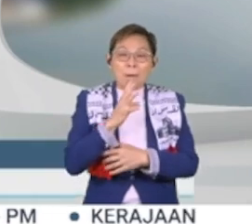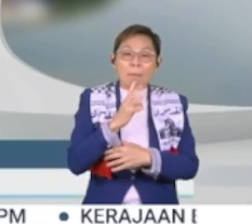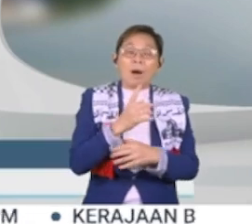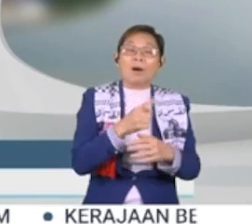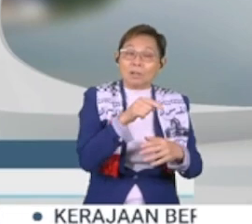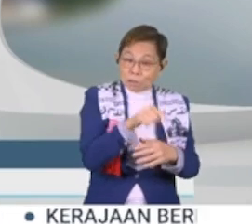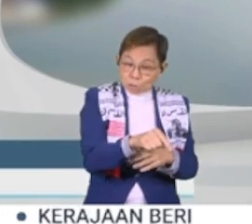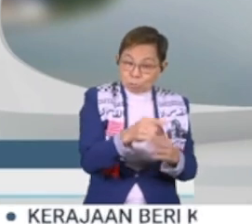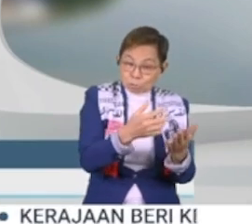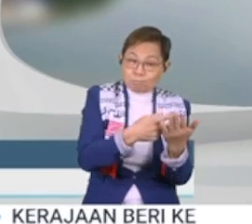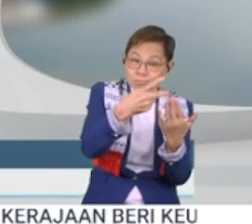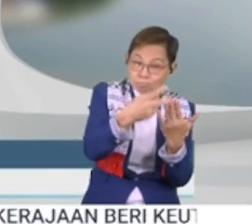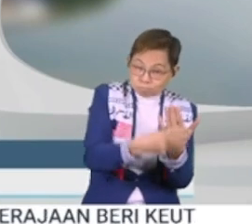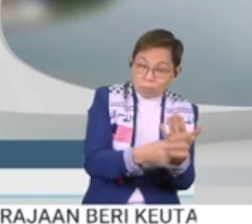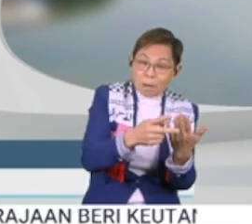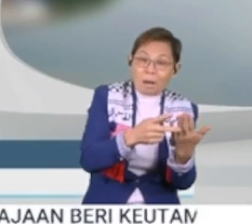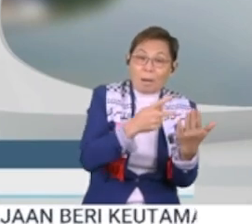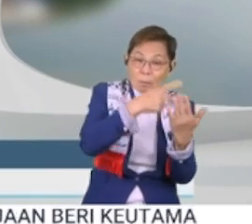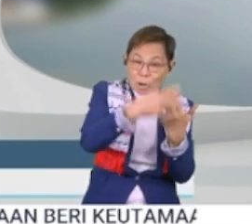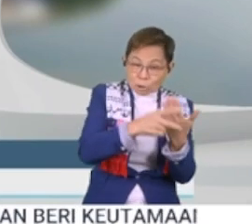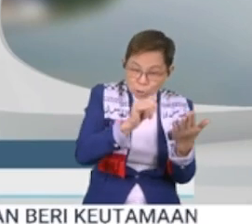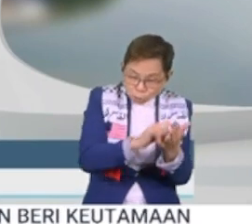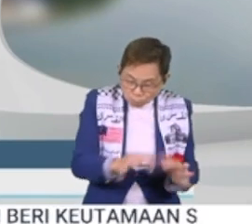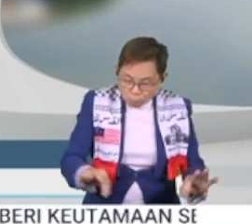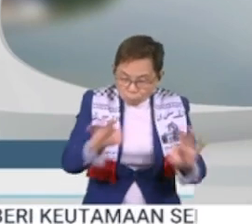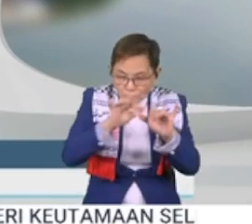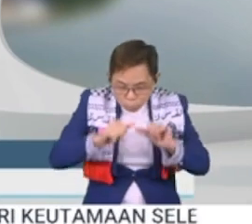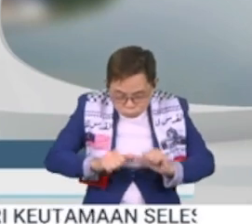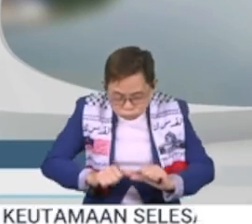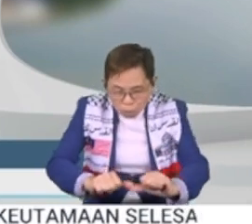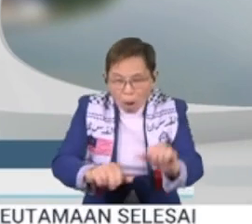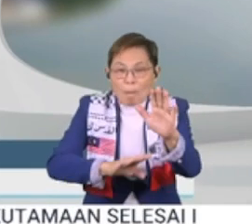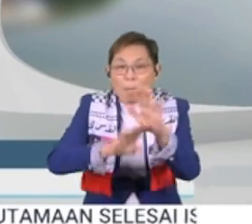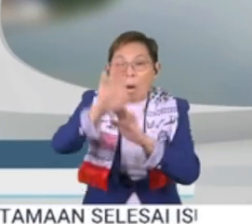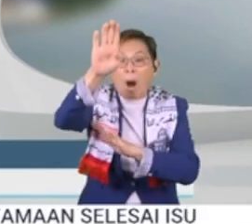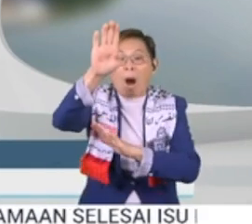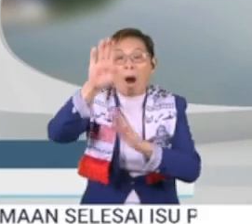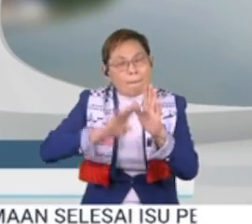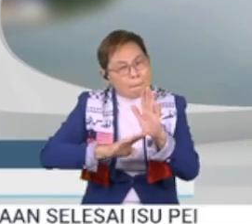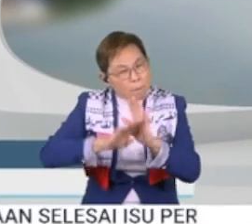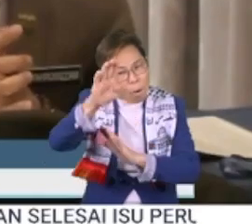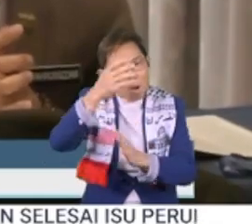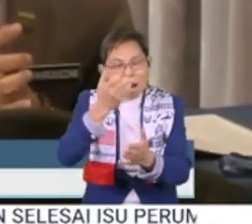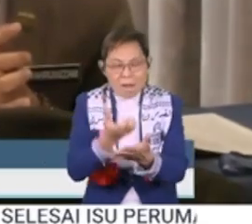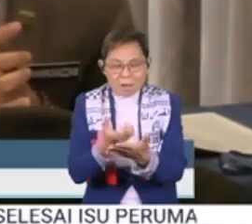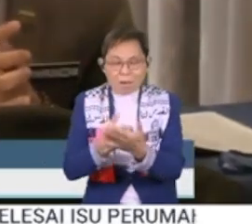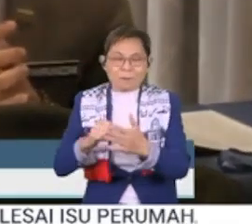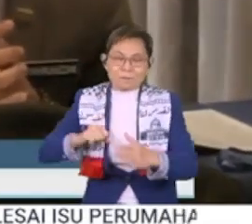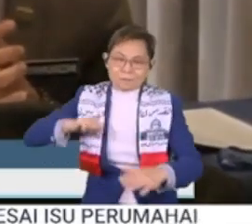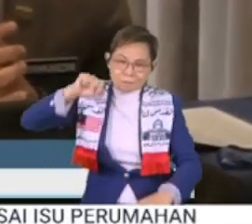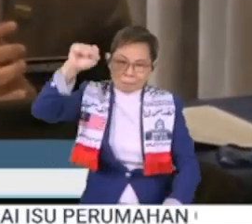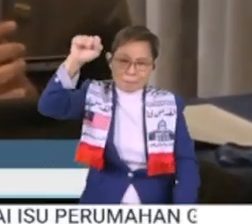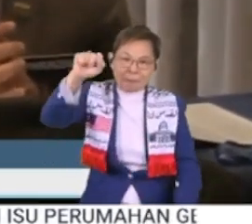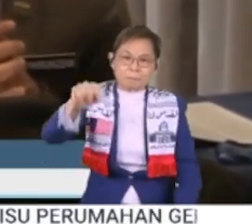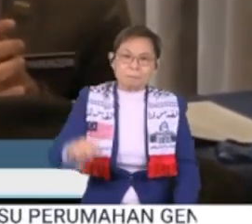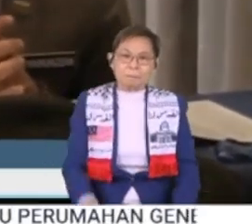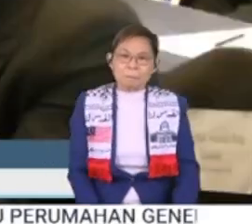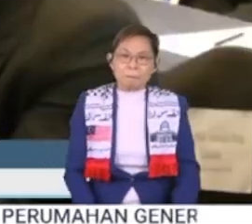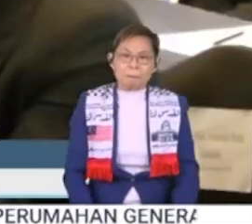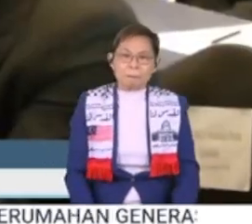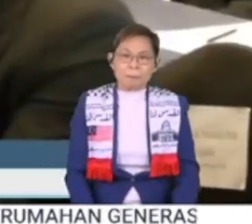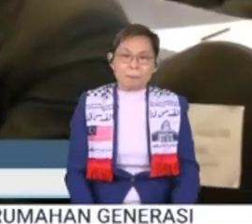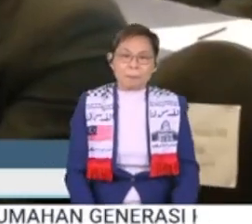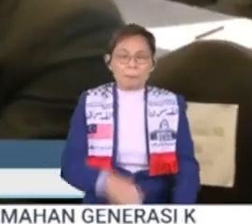usaha itu penting demi memastikan kelestarian pembangunan ekonomi negeri Sabah